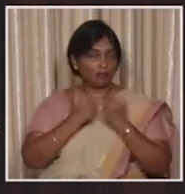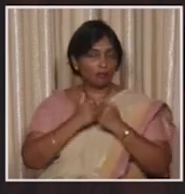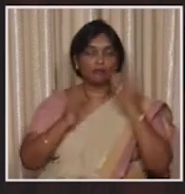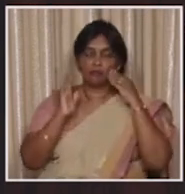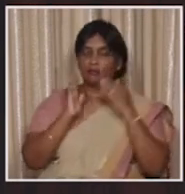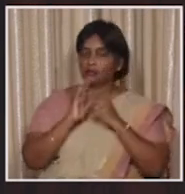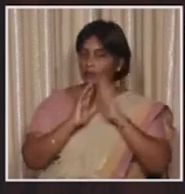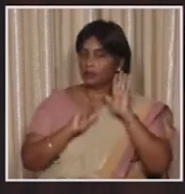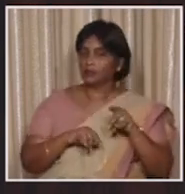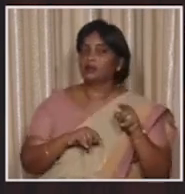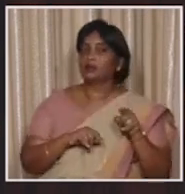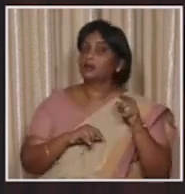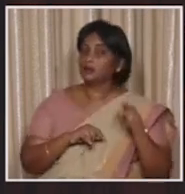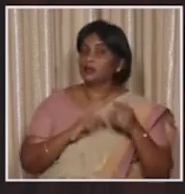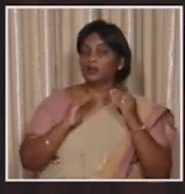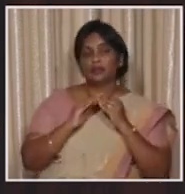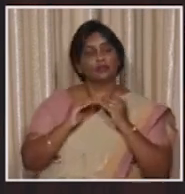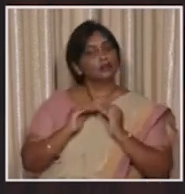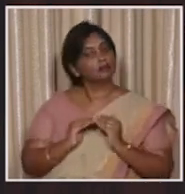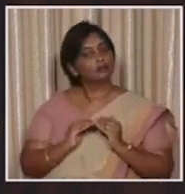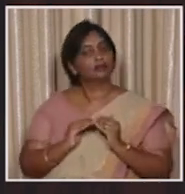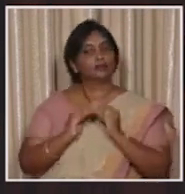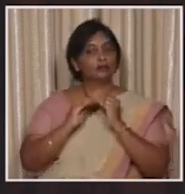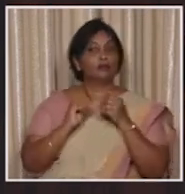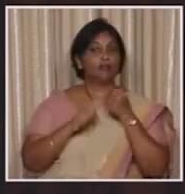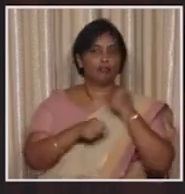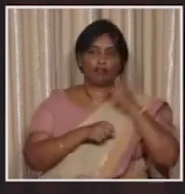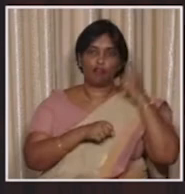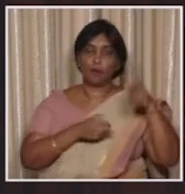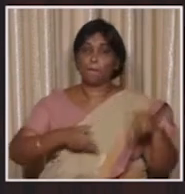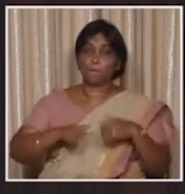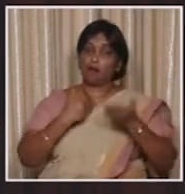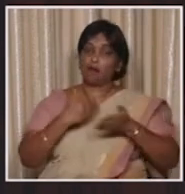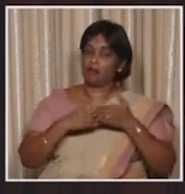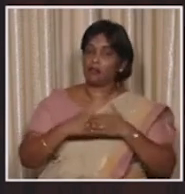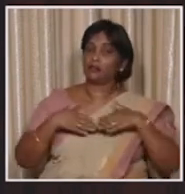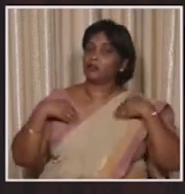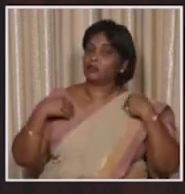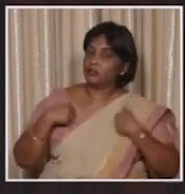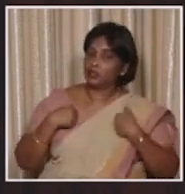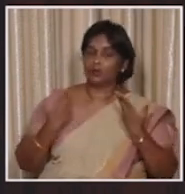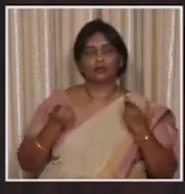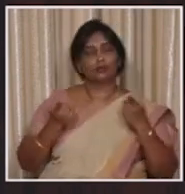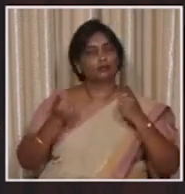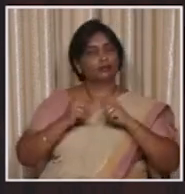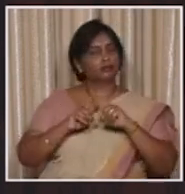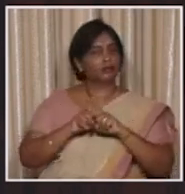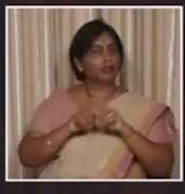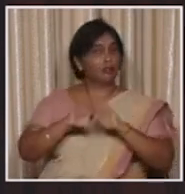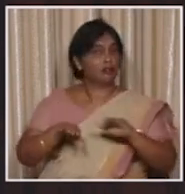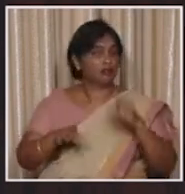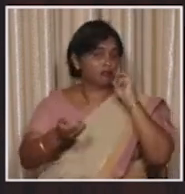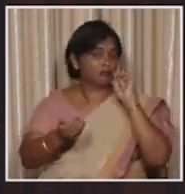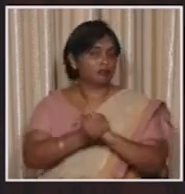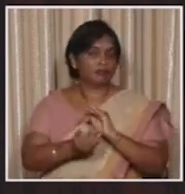வசதிகளும், வீடமைப்பாக இருந்தாலும் அரசாங்கம் செய்யணும், போக்குவரத்து வசதிகள் அரசாங்கம் செய்யணும், சுகாதார வசதிகள் அரசாங்கம் செய்யணும், சிறுவர் பராமரிப்பு அரசாங்கம் செய்யணும்,